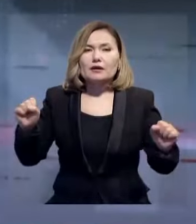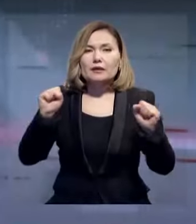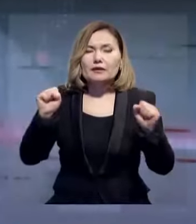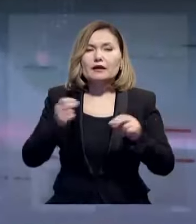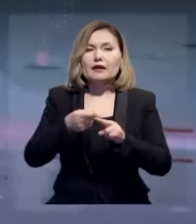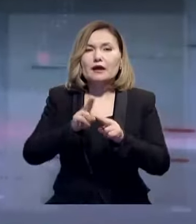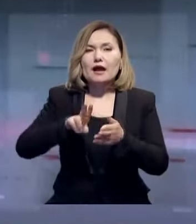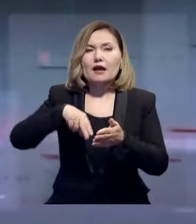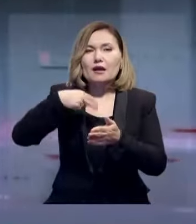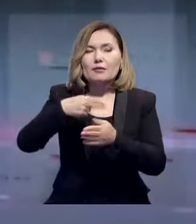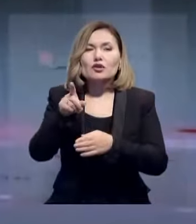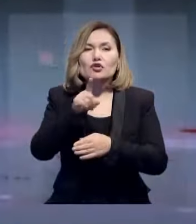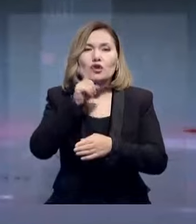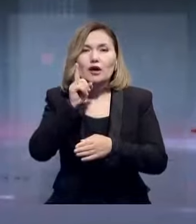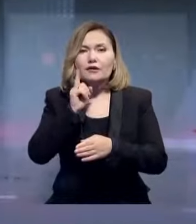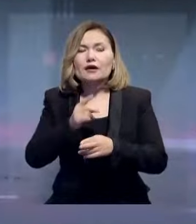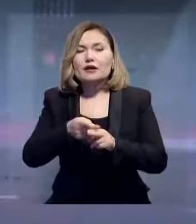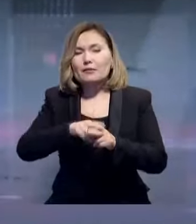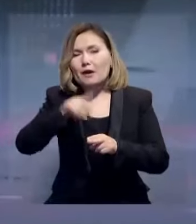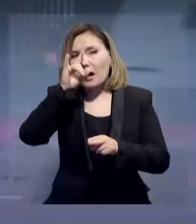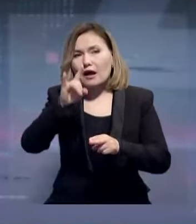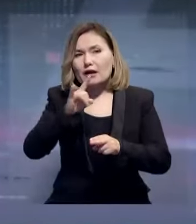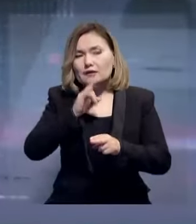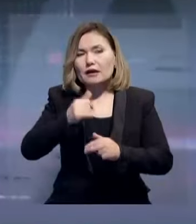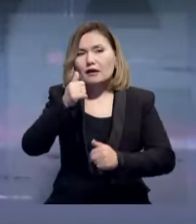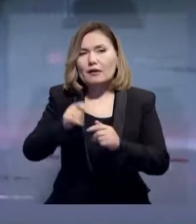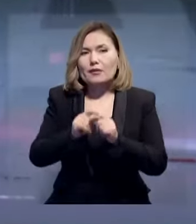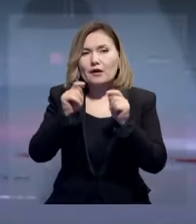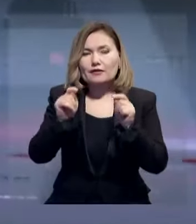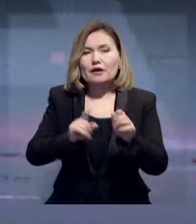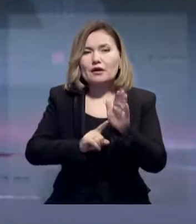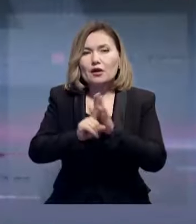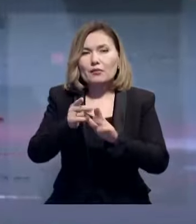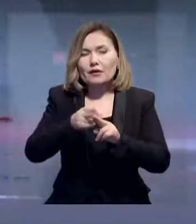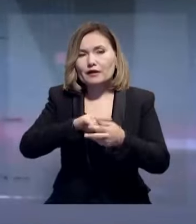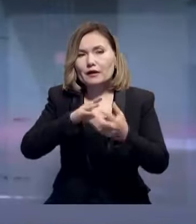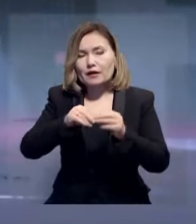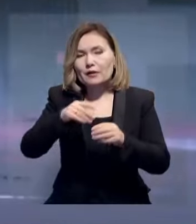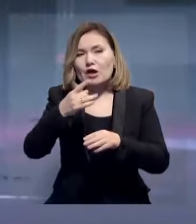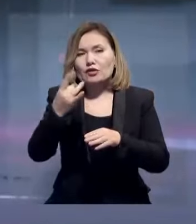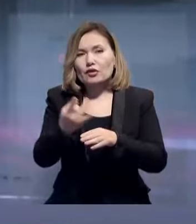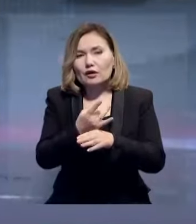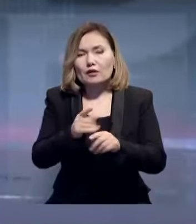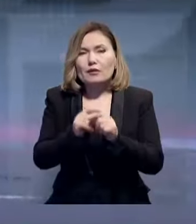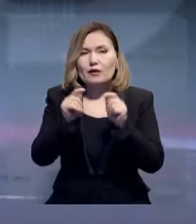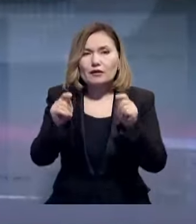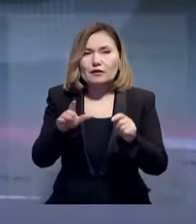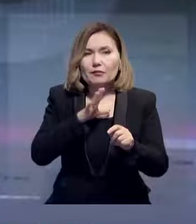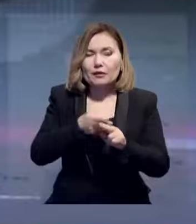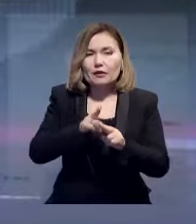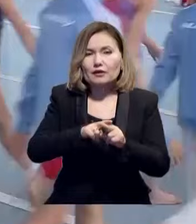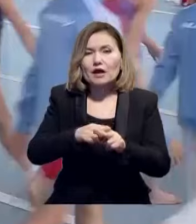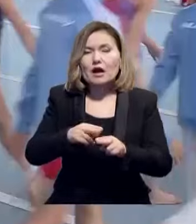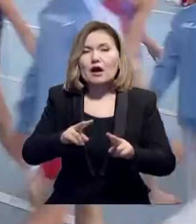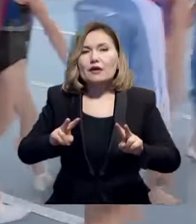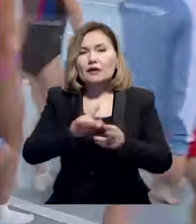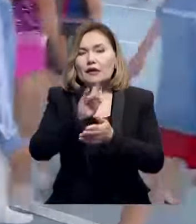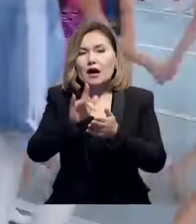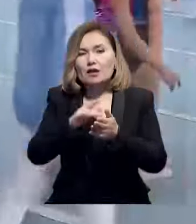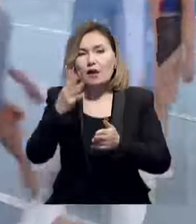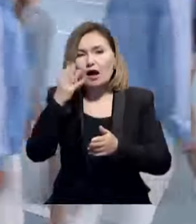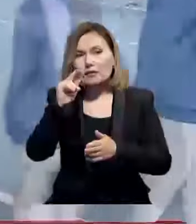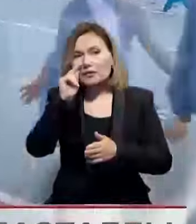спорттық гимнастикадан жасөспірімдер арасындағы ел біріншілігі басталды. Бұл жарыстың ел бойынша тұңғыш рет ұйымдастырылып отырғанын айта кету керек. Оған